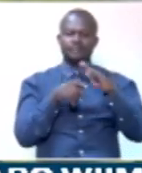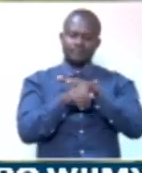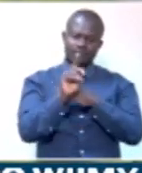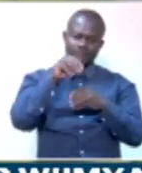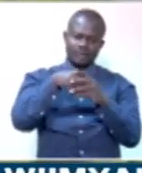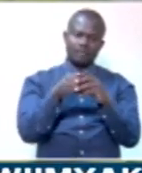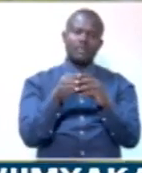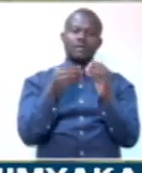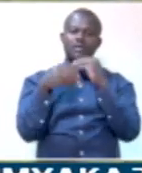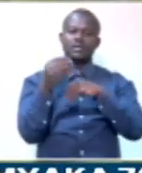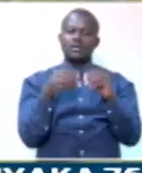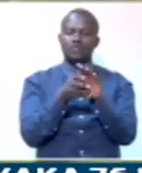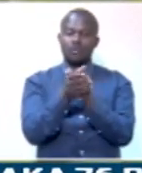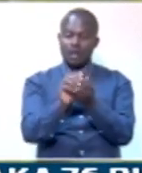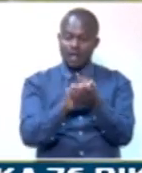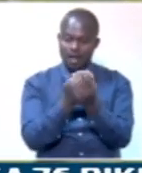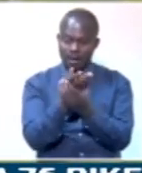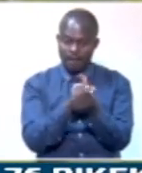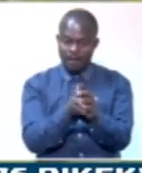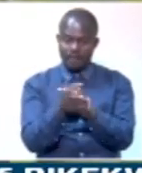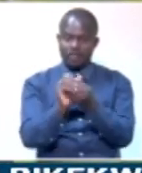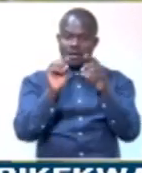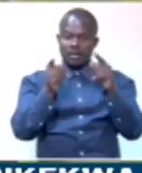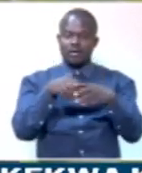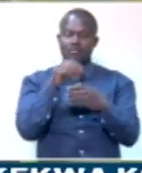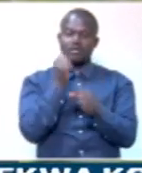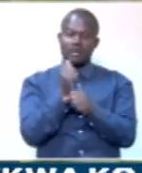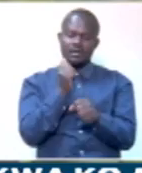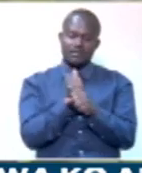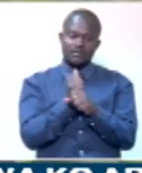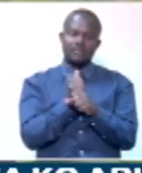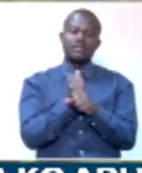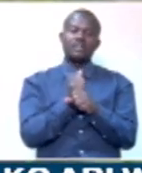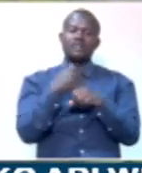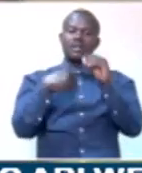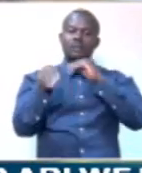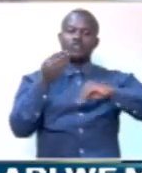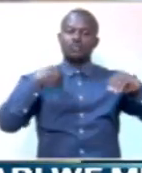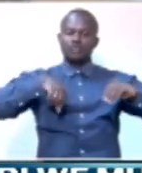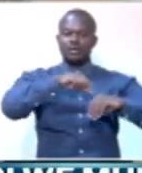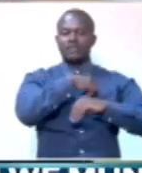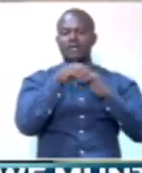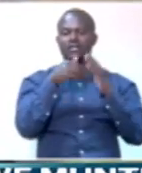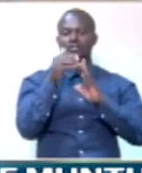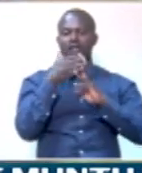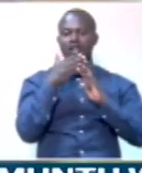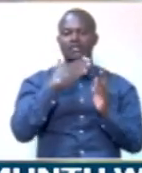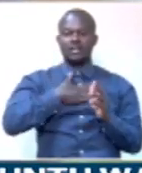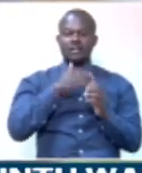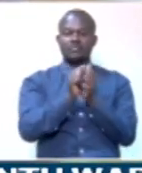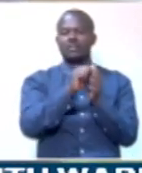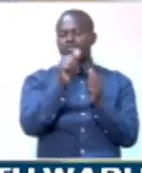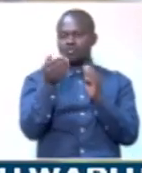tugakaraba intoki, twagera hano mu kazi tugatandika ibicuruzwa byacu. Hagati yanjye n'umukiriya